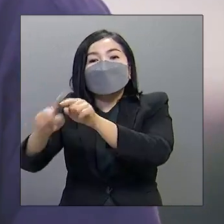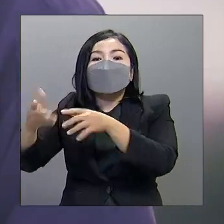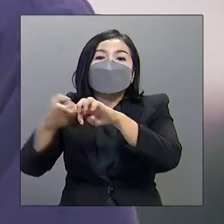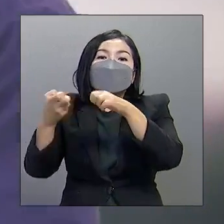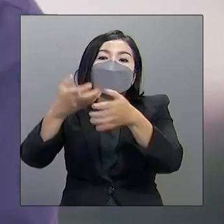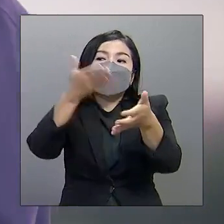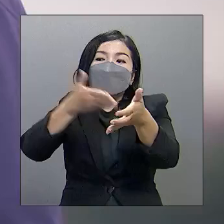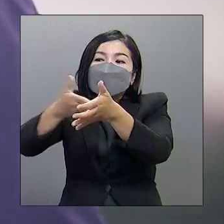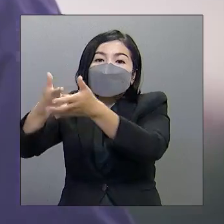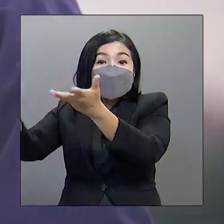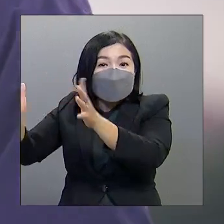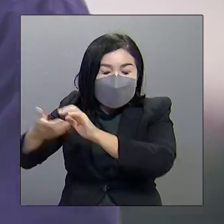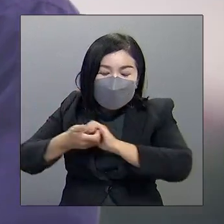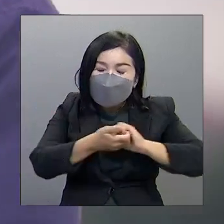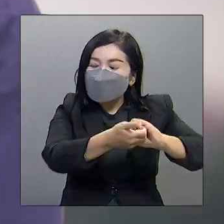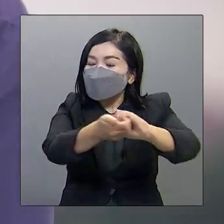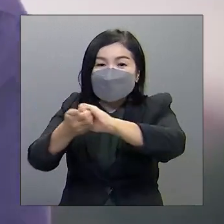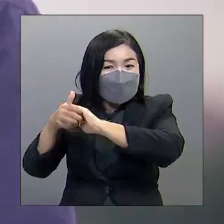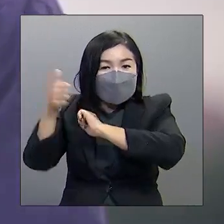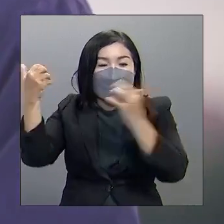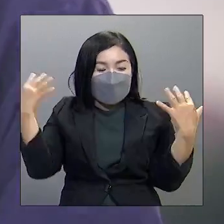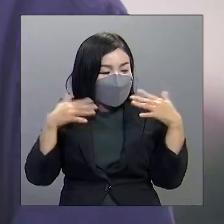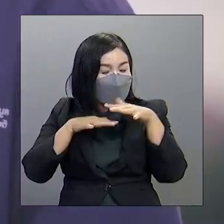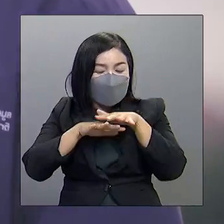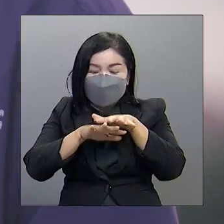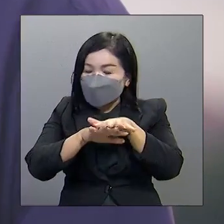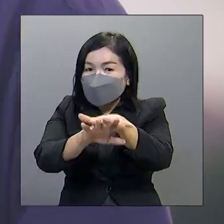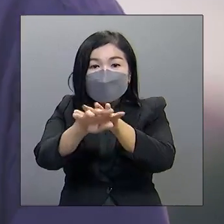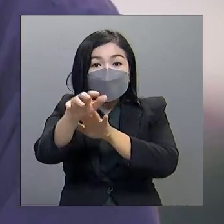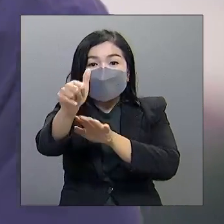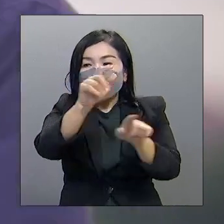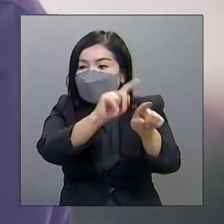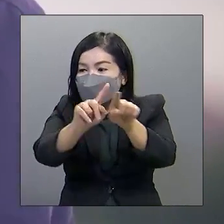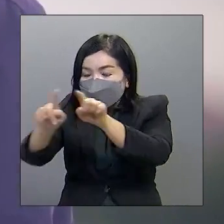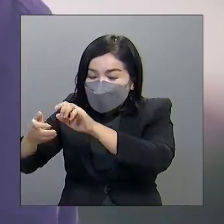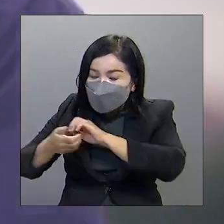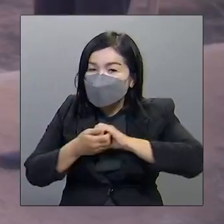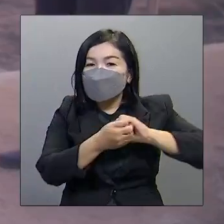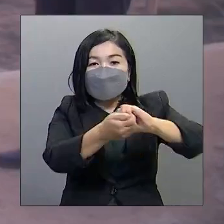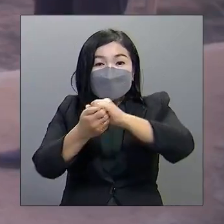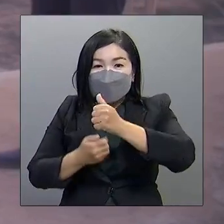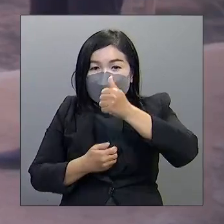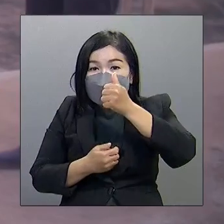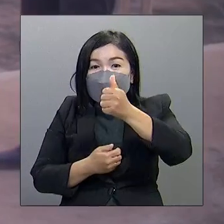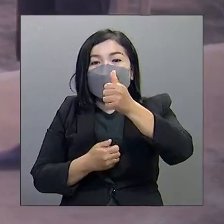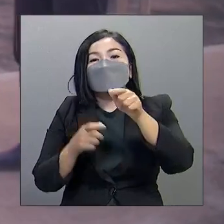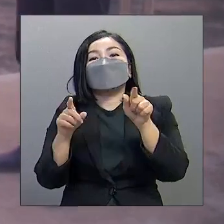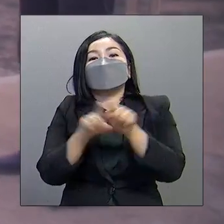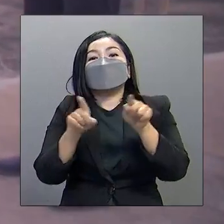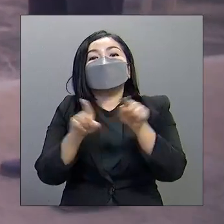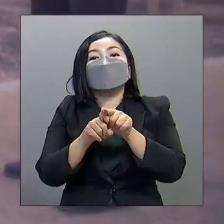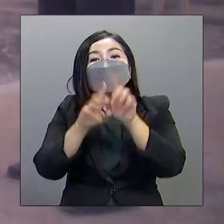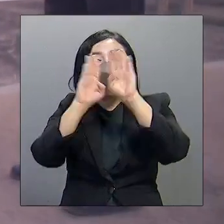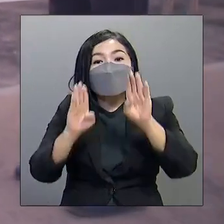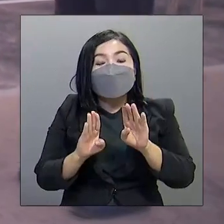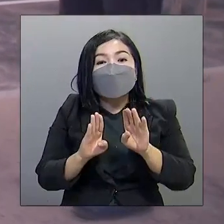การอำนวยการของกองอำนวยการน้ำแห่งชาติเนี่ยอันนี้ผมถือว่าเป็นเรื่องสำคัญที่ทำให้ทุกหน่วยงานเนี่ยมาทำงานร่วมกันเขาเรียกว่าเป็นการทำงานแนวราบข้